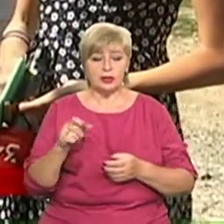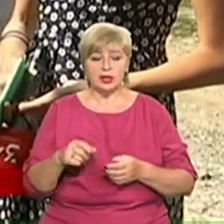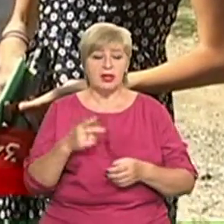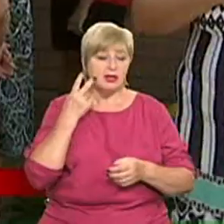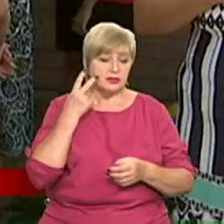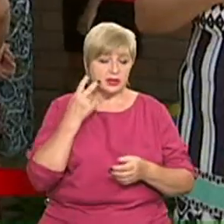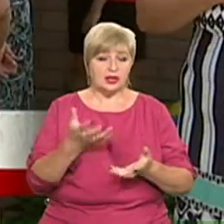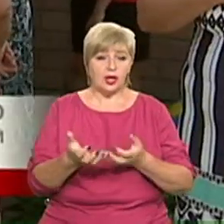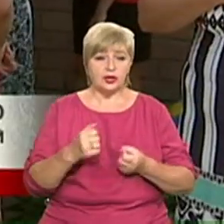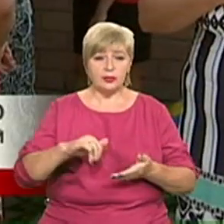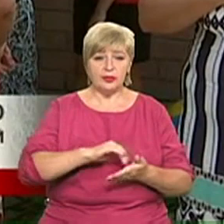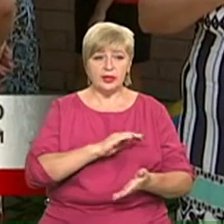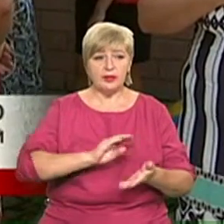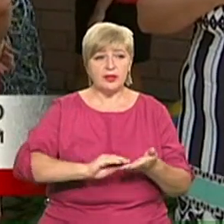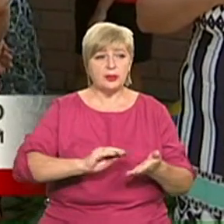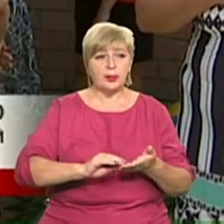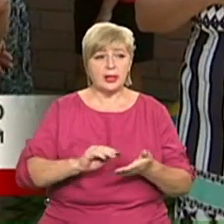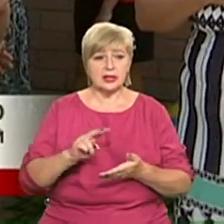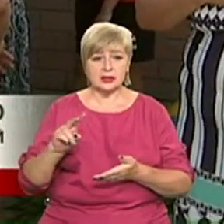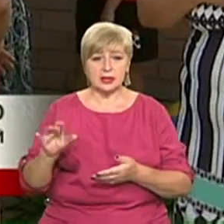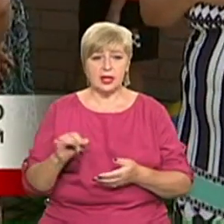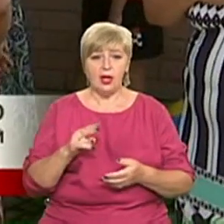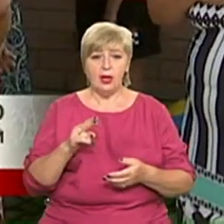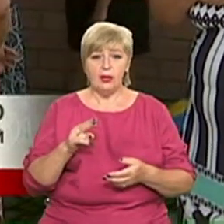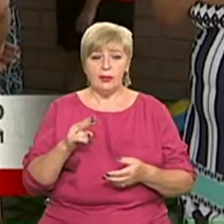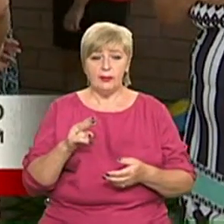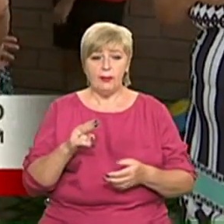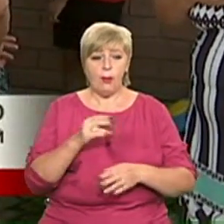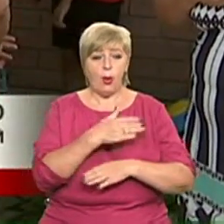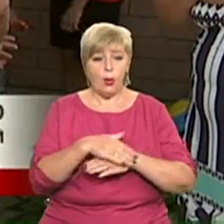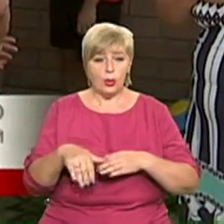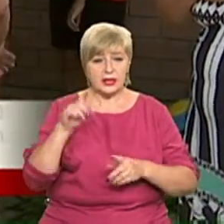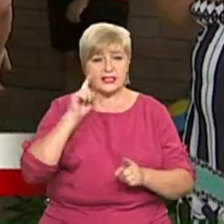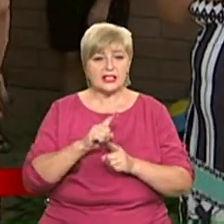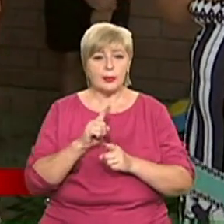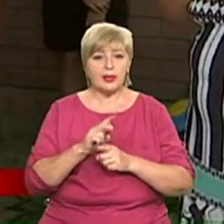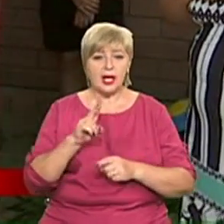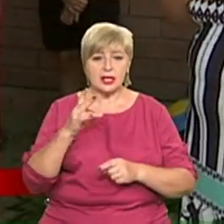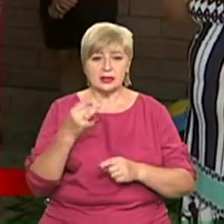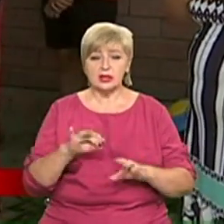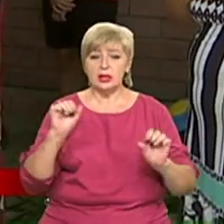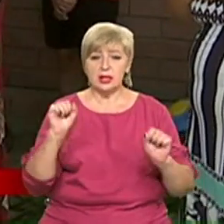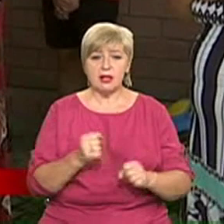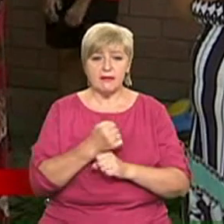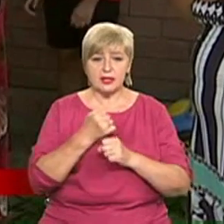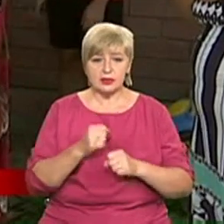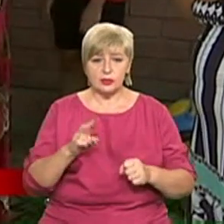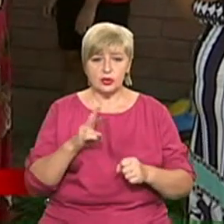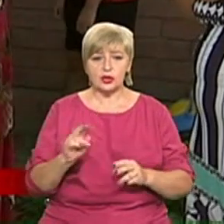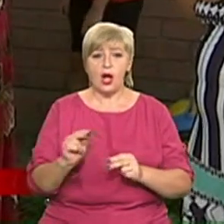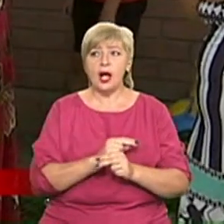отримували відписки. По поводу дороги по улице Братской невозможно